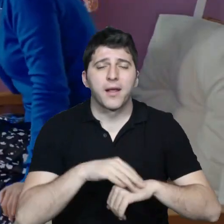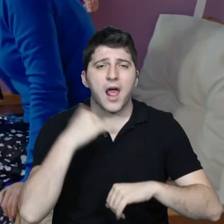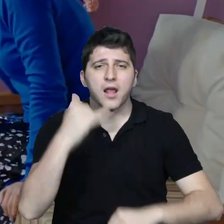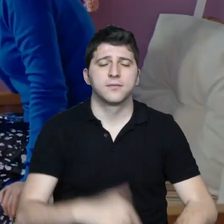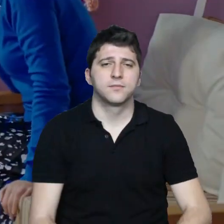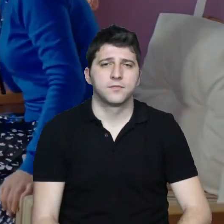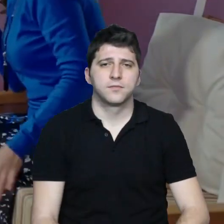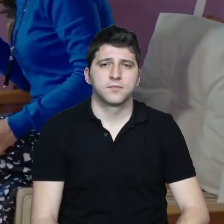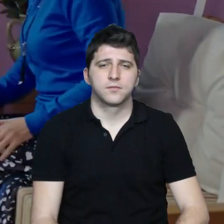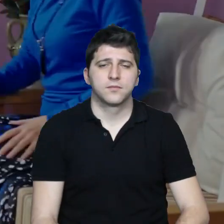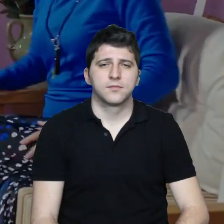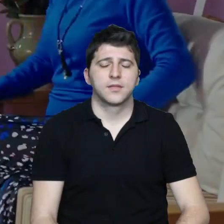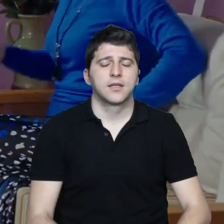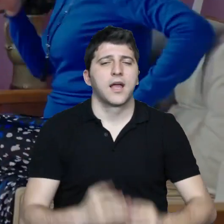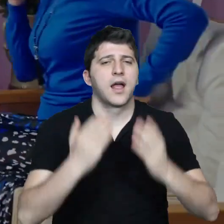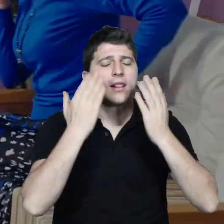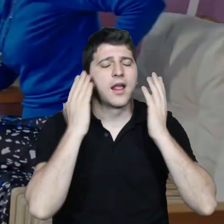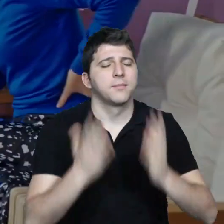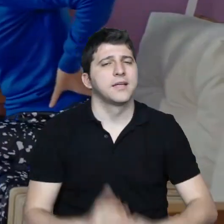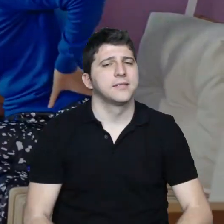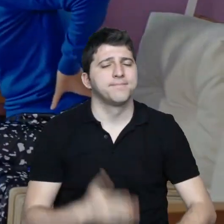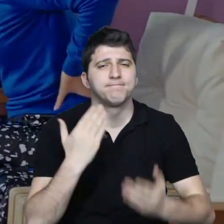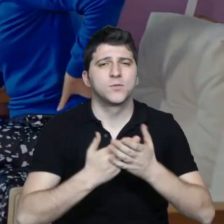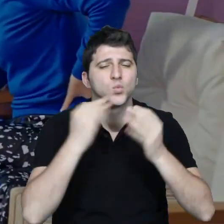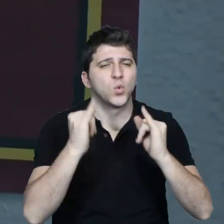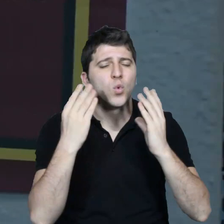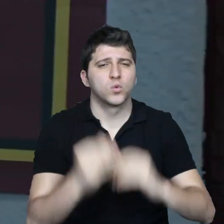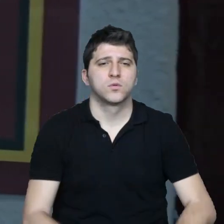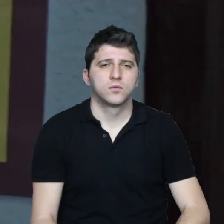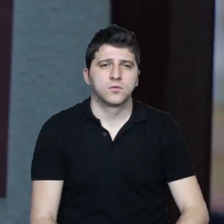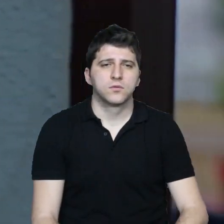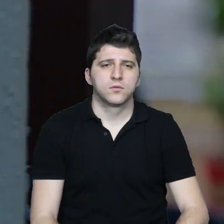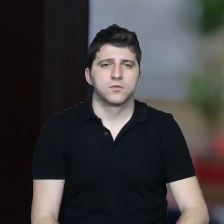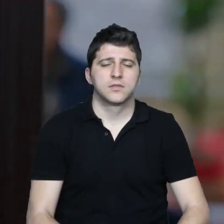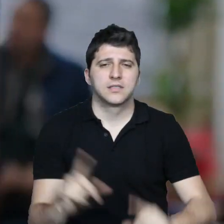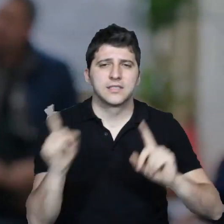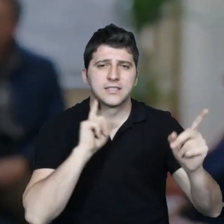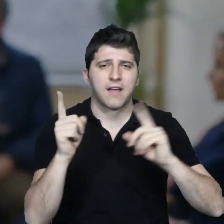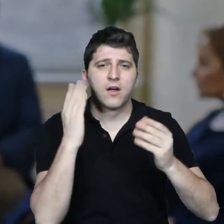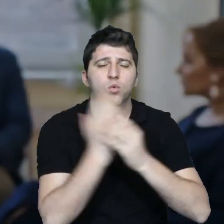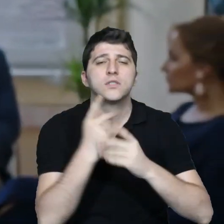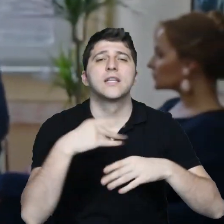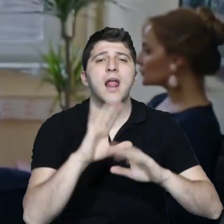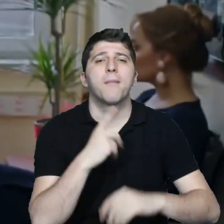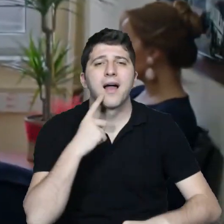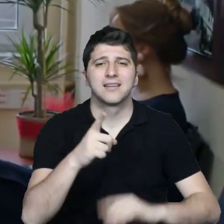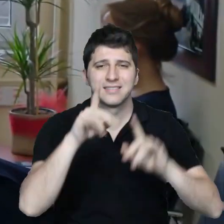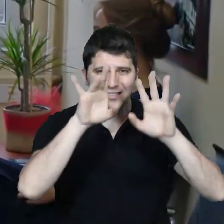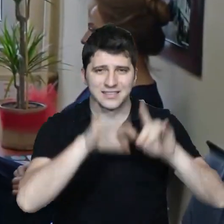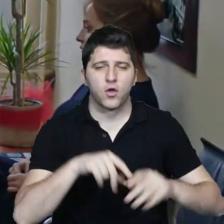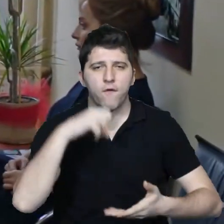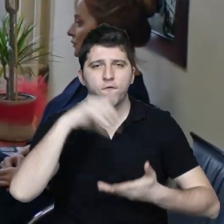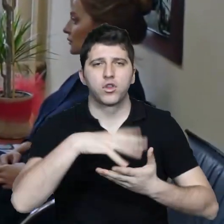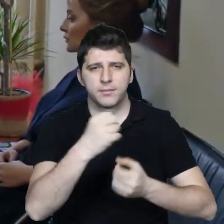Arıyorum. Hey kesin ya bilir Rabbim, yani, kesin. Ya birinci aile mahkemesi tabelası. Dava dosyasının değil ama iddianamenin